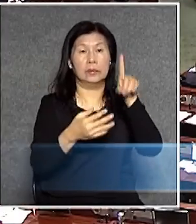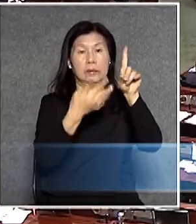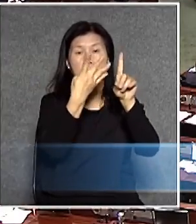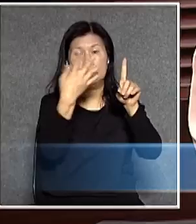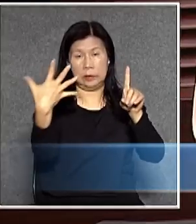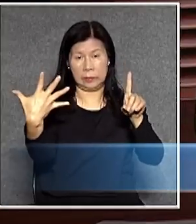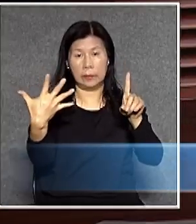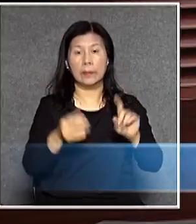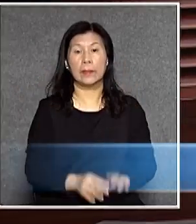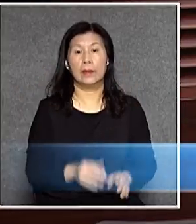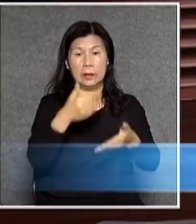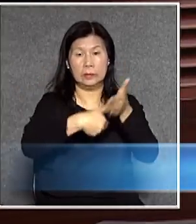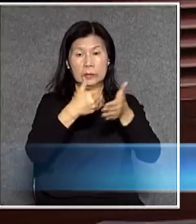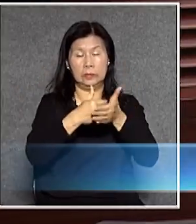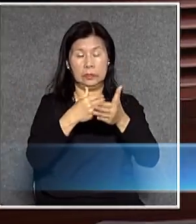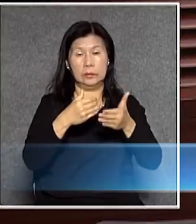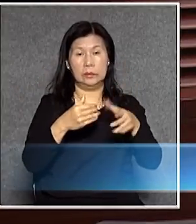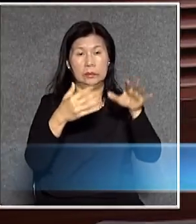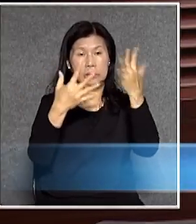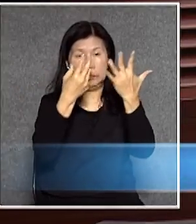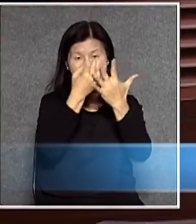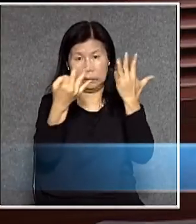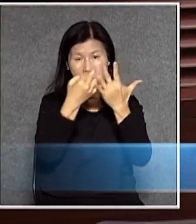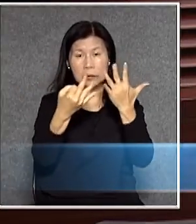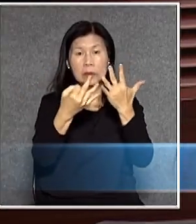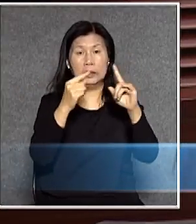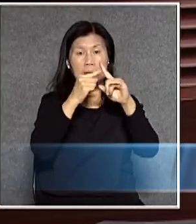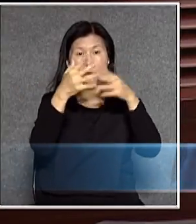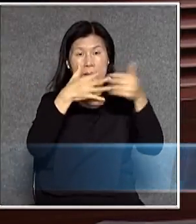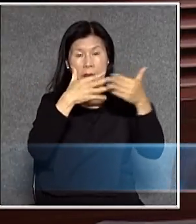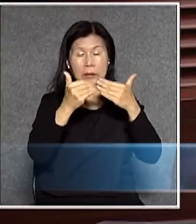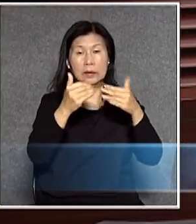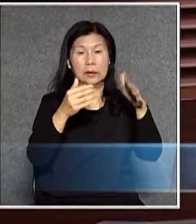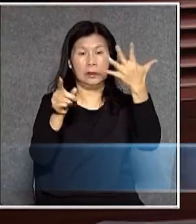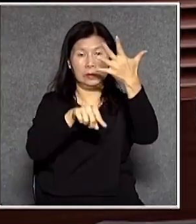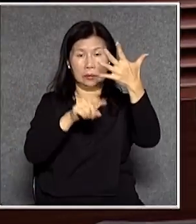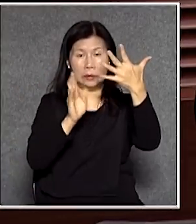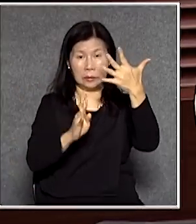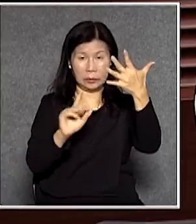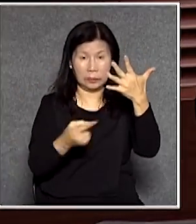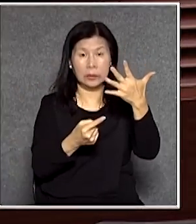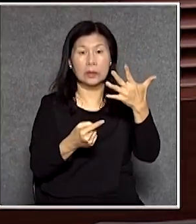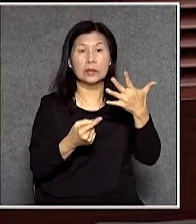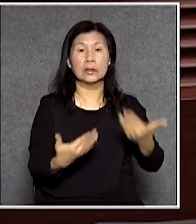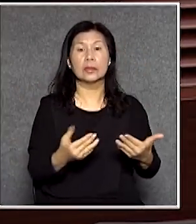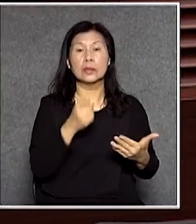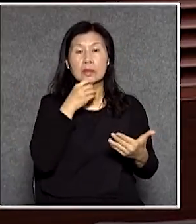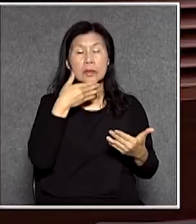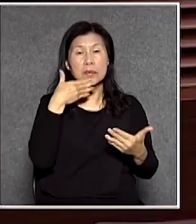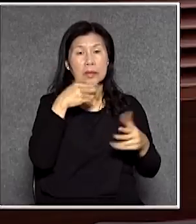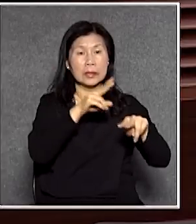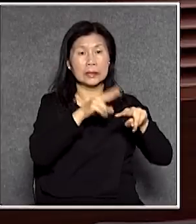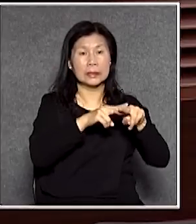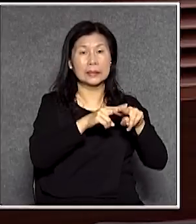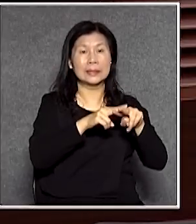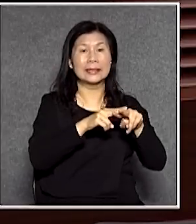145，削減總目53民政事務局5400萬，大約相等於青年內地實習資助